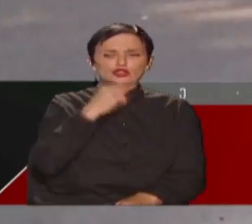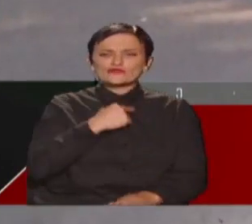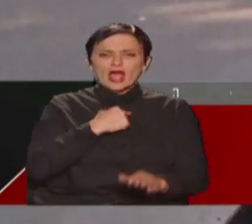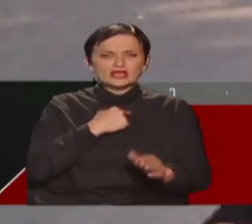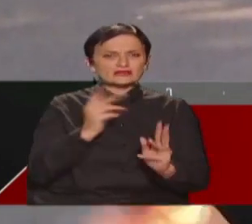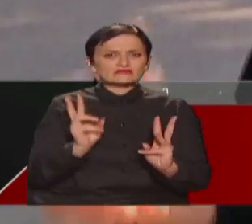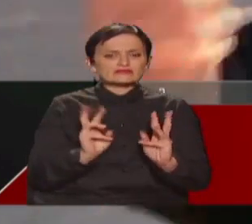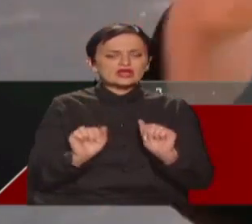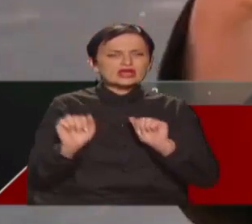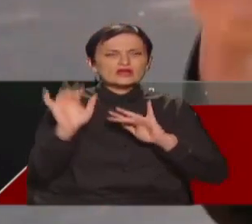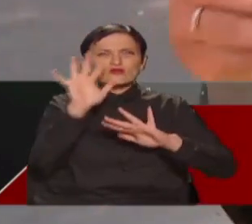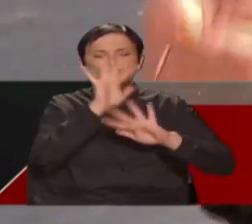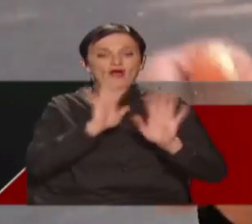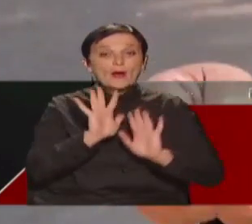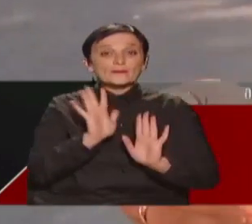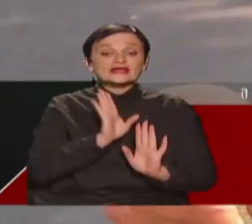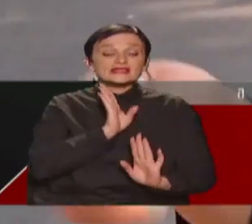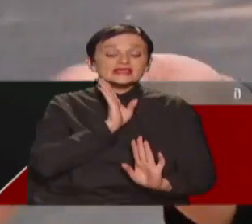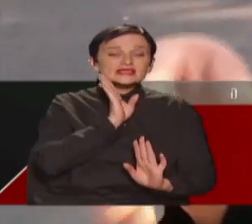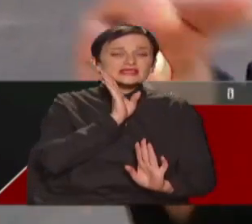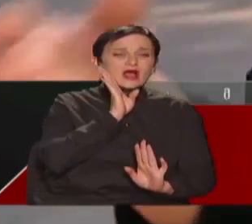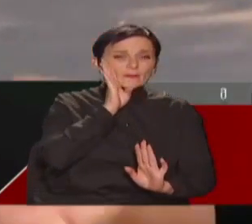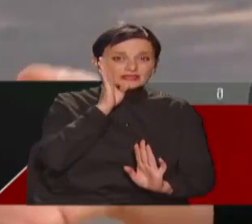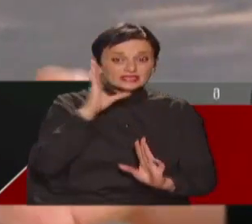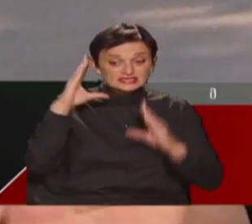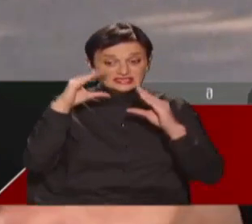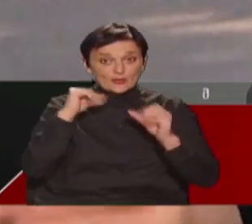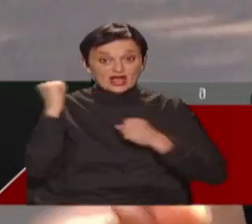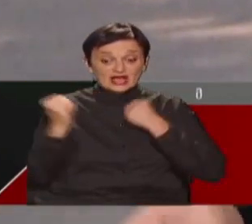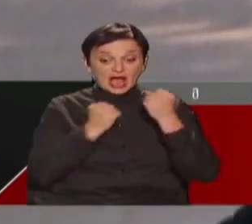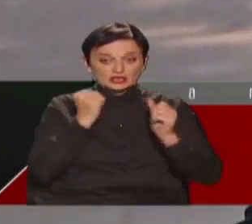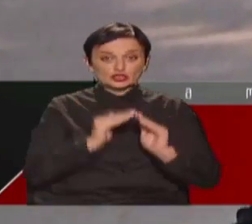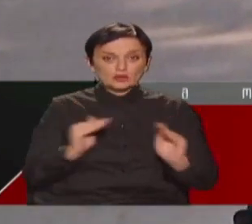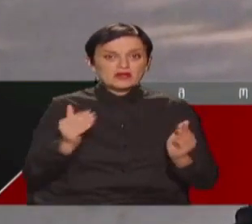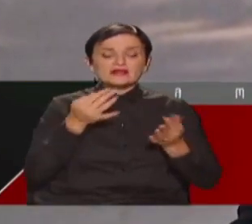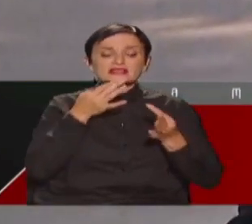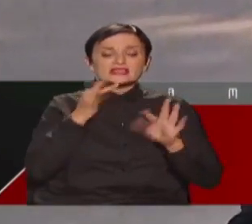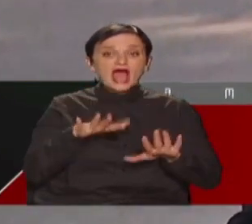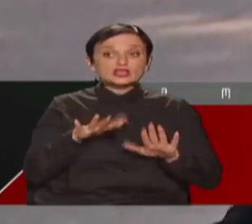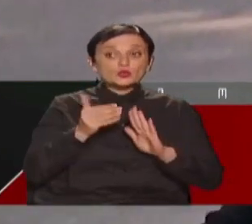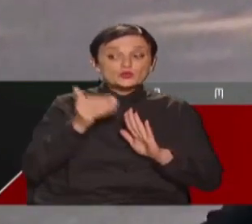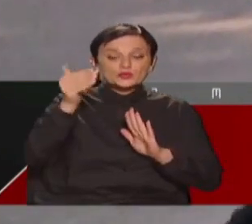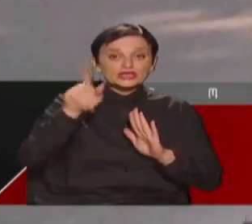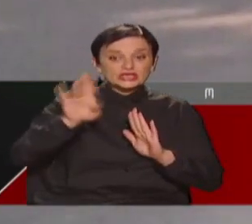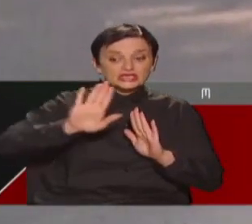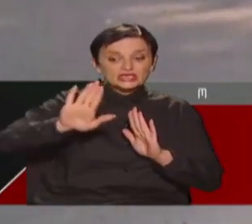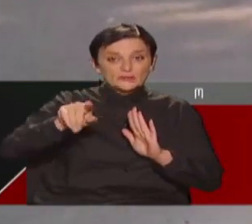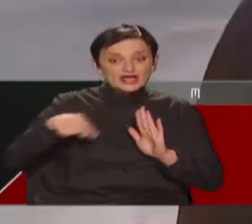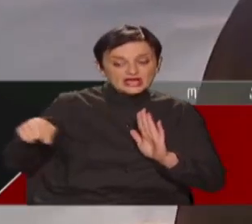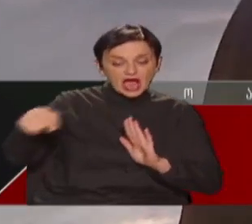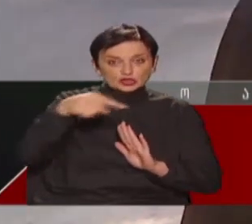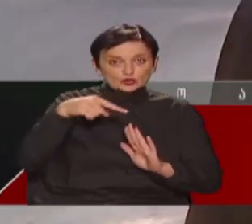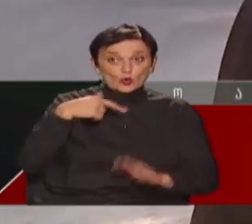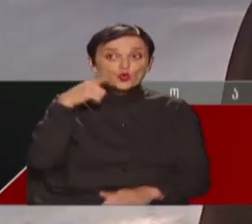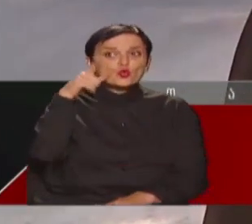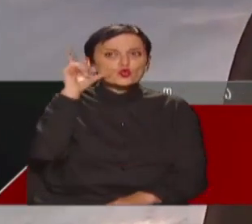kvamli isa upro gamtenisa da sagamobit ari rotsa kari chadgeba da imas da danarcheni iket upro midis da garshemo utkhos kvamli